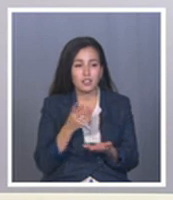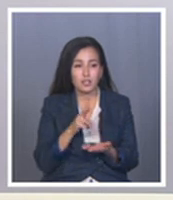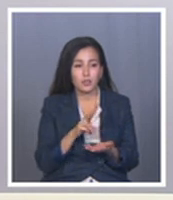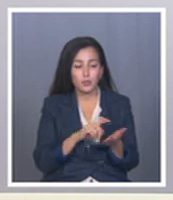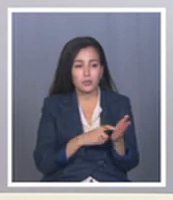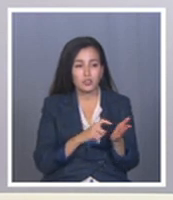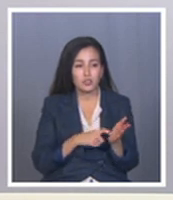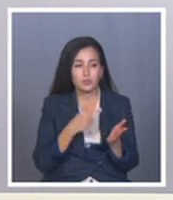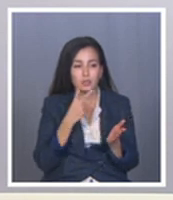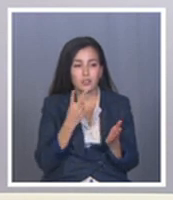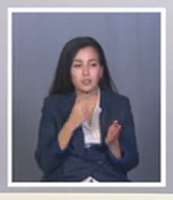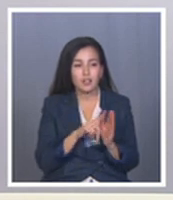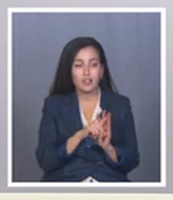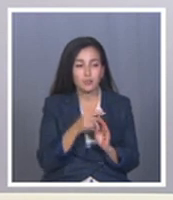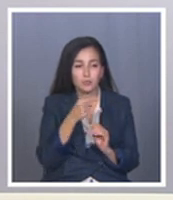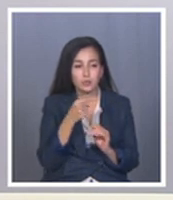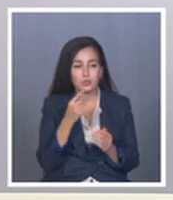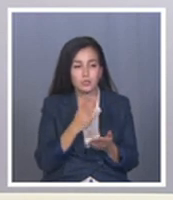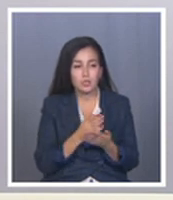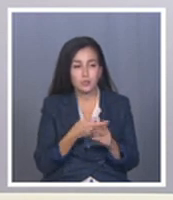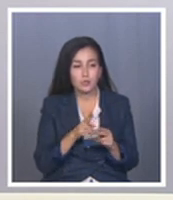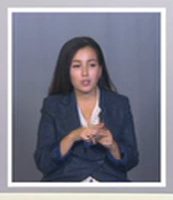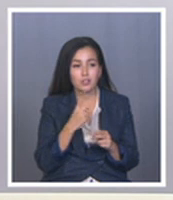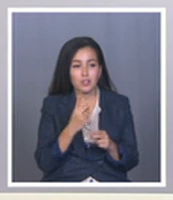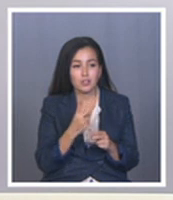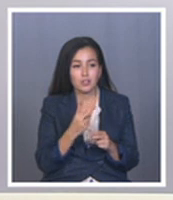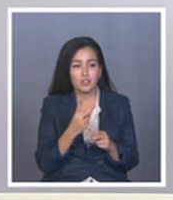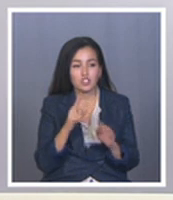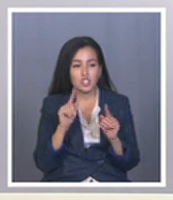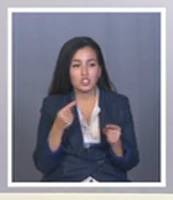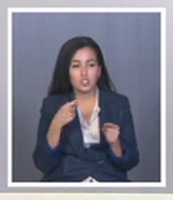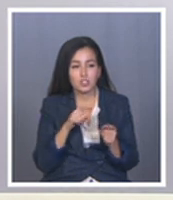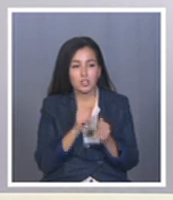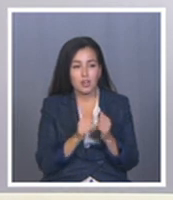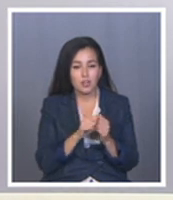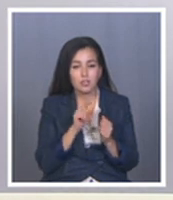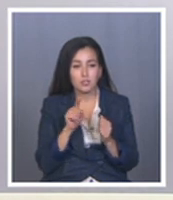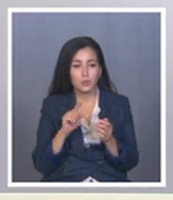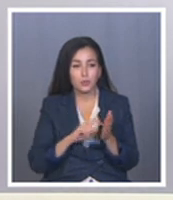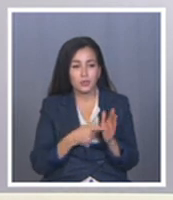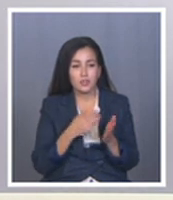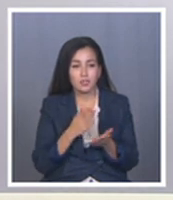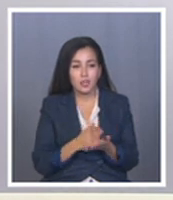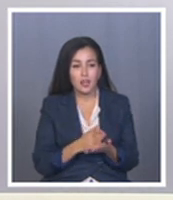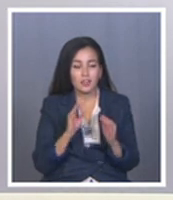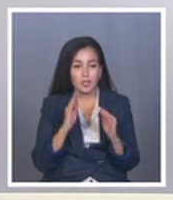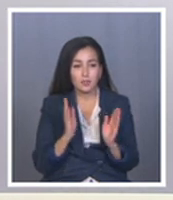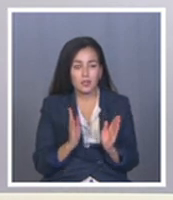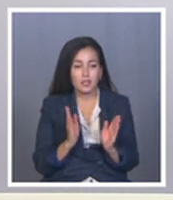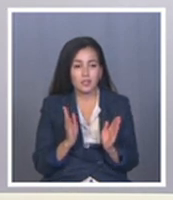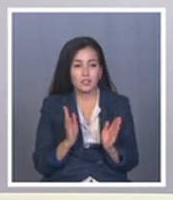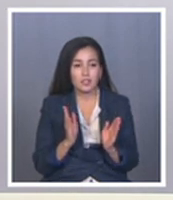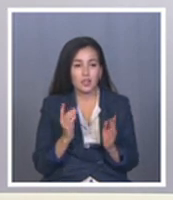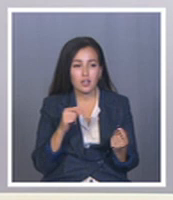мына 2-нің алдында минус таңбасы тұр. Демек, бұл 2-ні жақшаның ішіндегі әр мүшеге жеке көбейткен кезде таңбалар қарама-қарсы өзгереді.